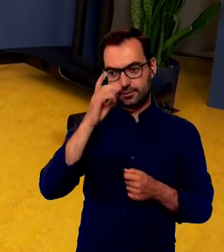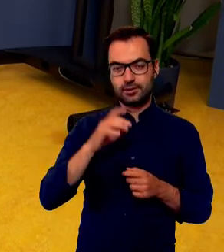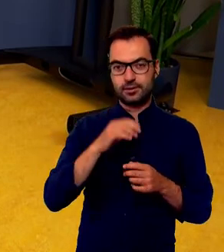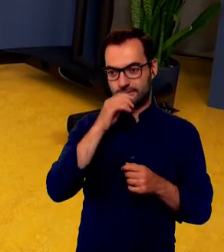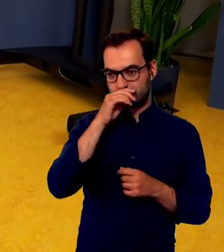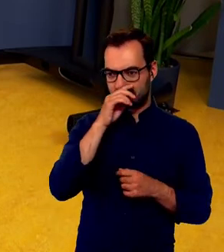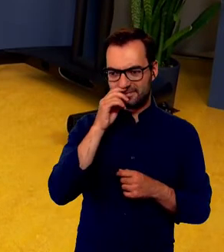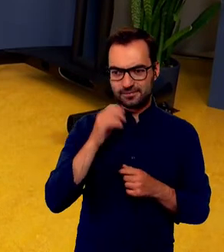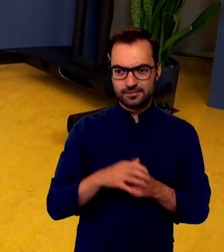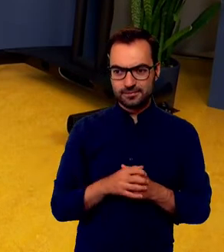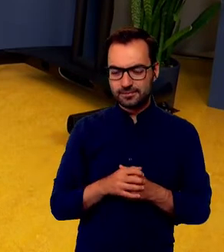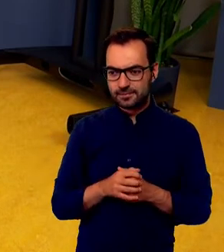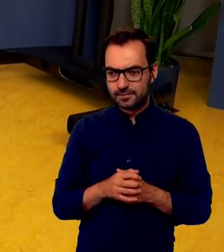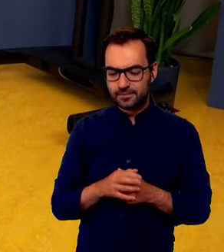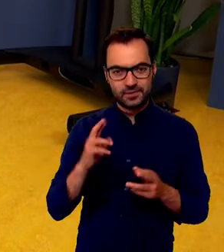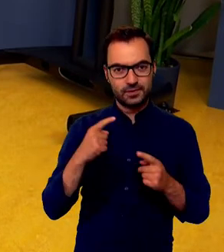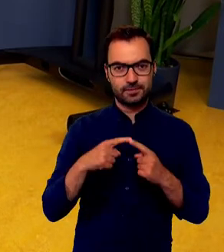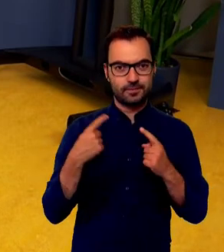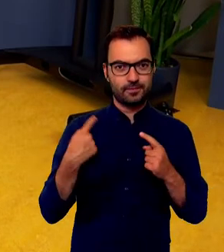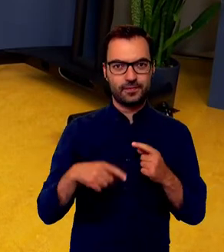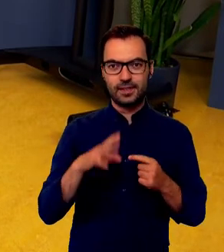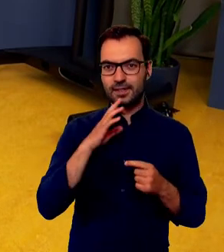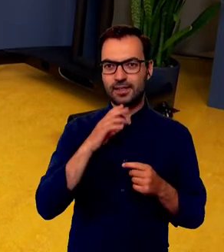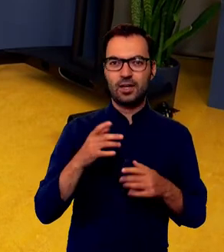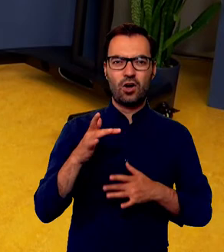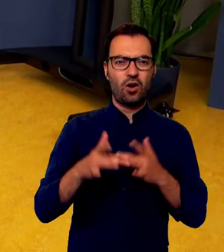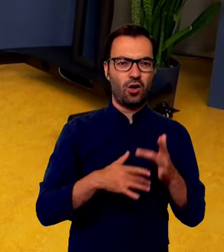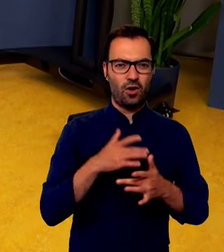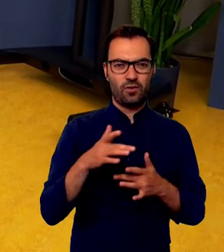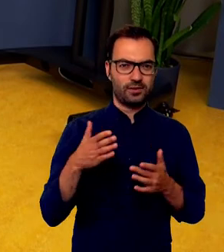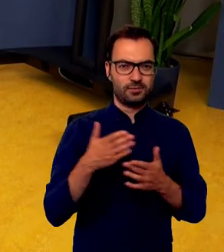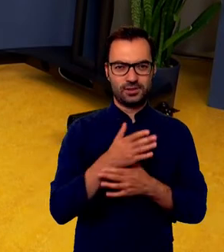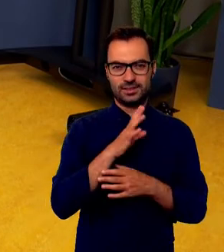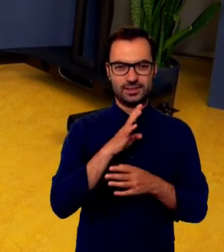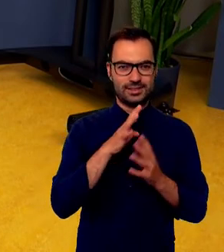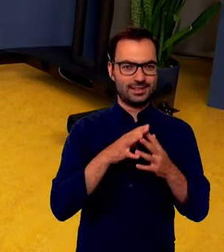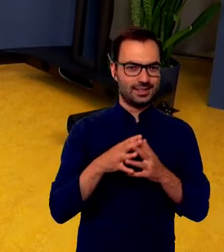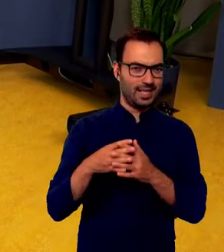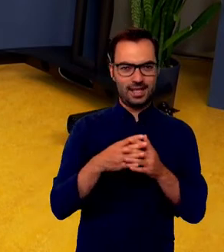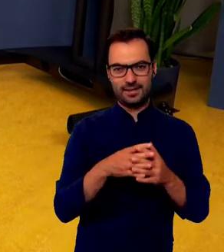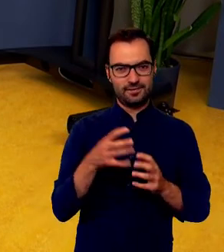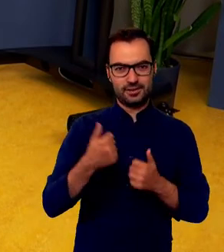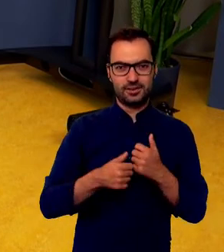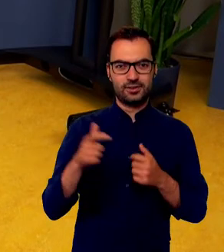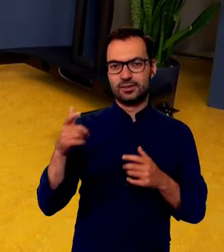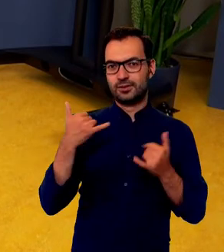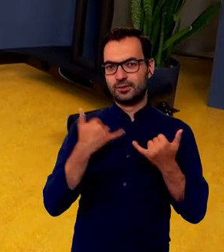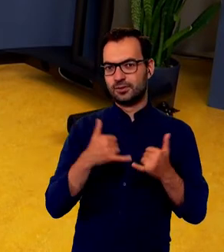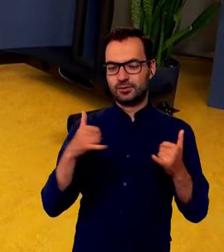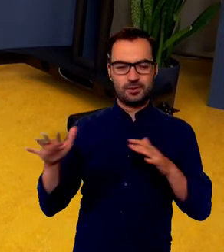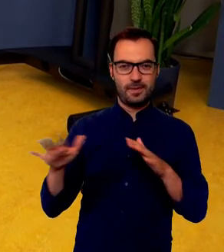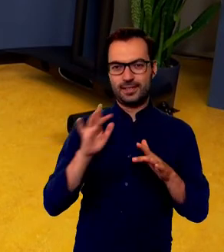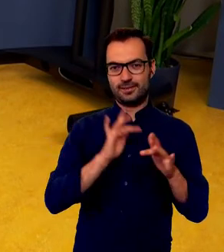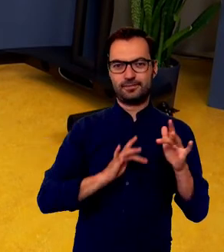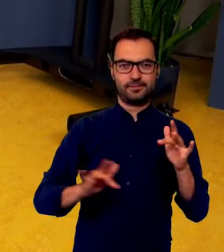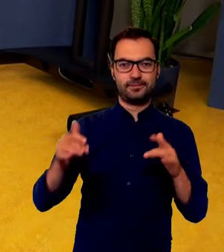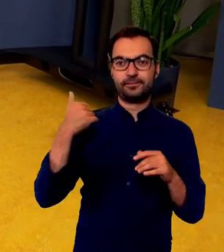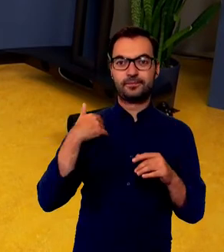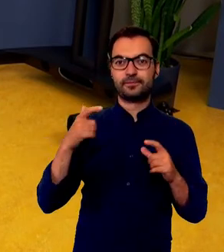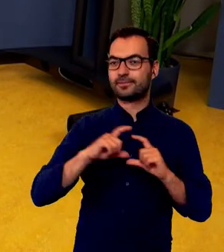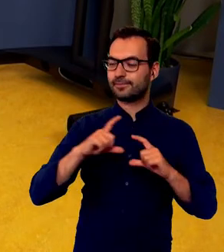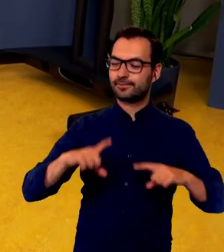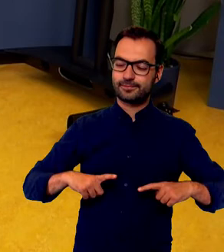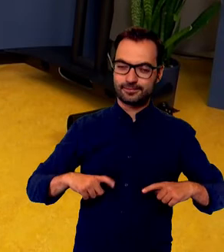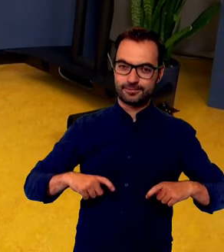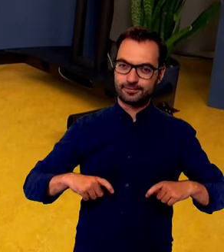jest taki Paryż-Dakar na rowerach przez Stany i w ogóle ona w przeróżnych miejscach była. I wiesz, ja jej cały